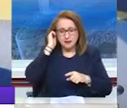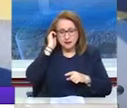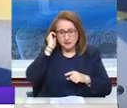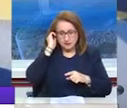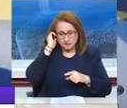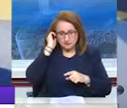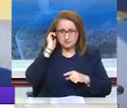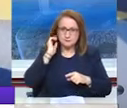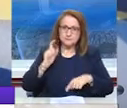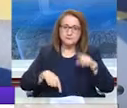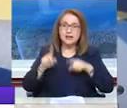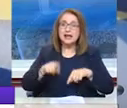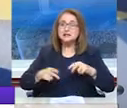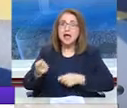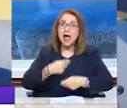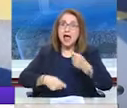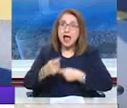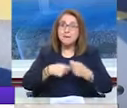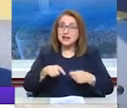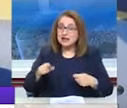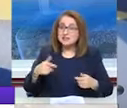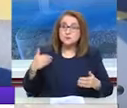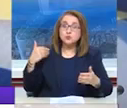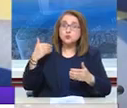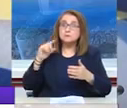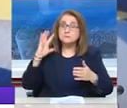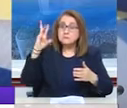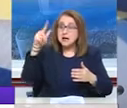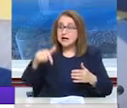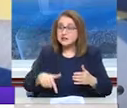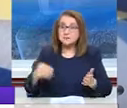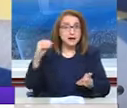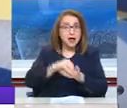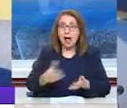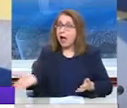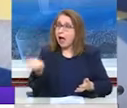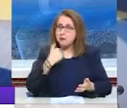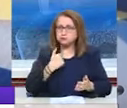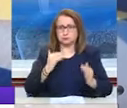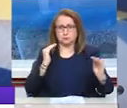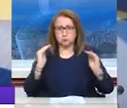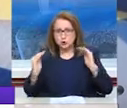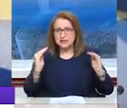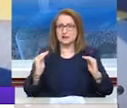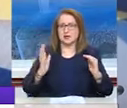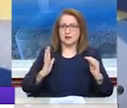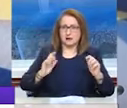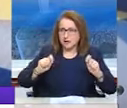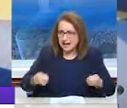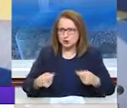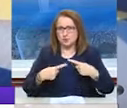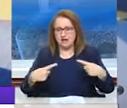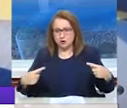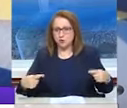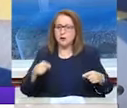μέχρι σήμερα, η προϋπόθεση υπαγωγής σε ευνοϊκές ρυθμίσεις για τον μήνα Απρίλιο είναι η